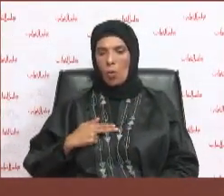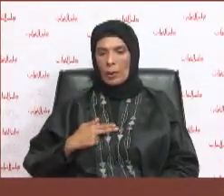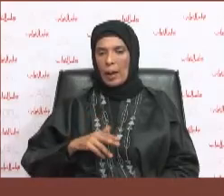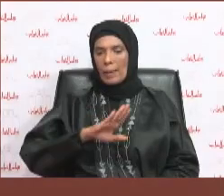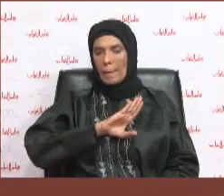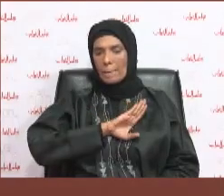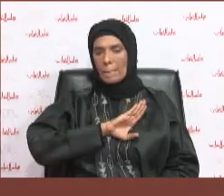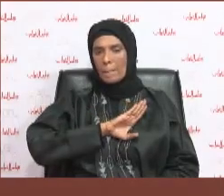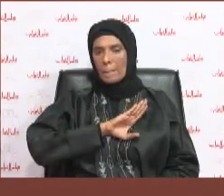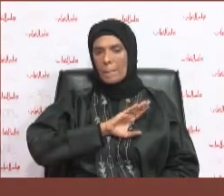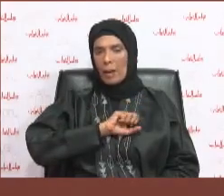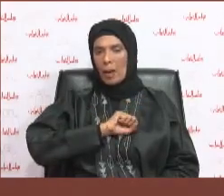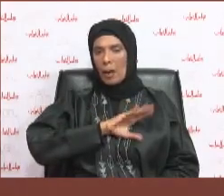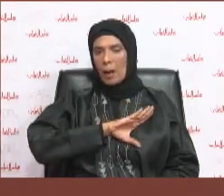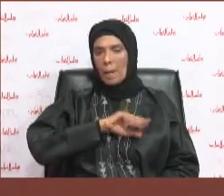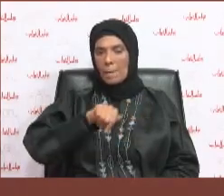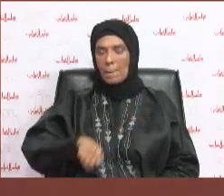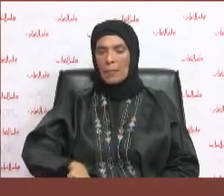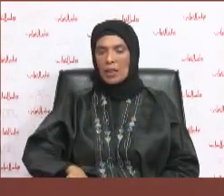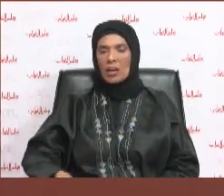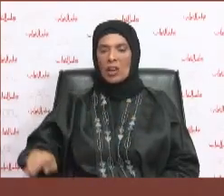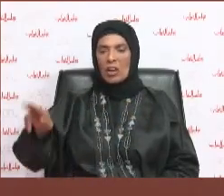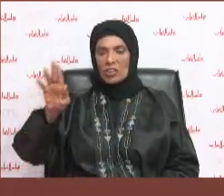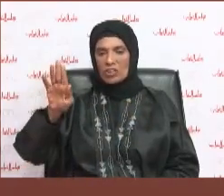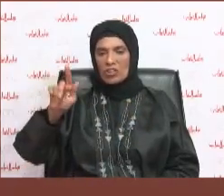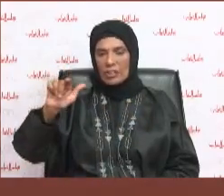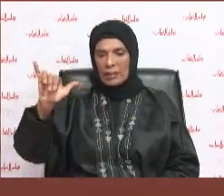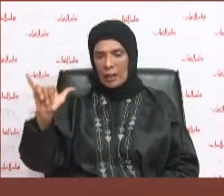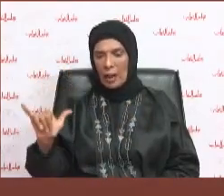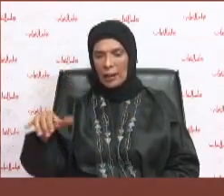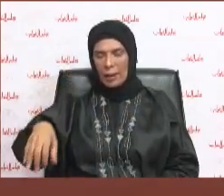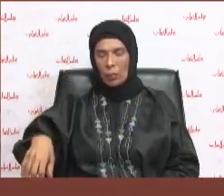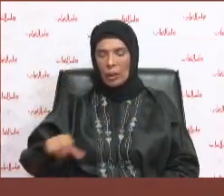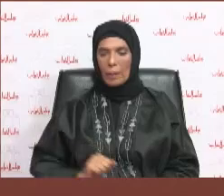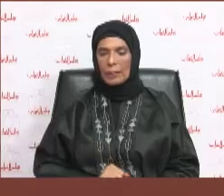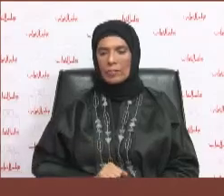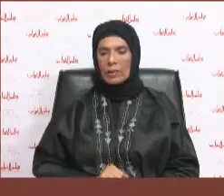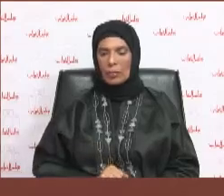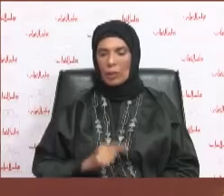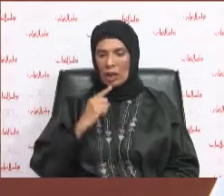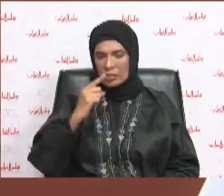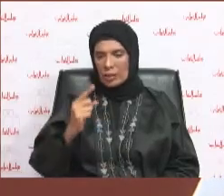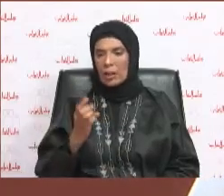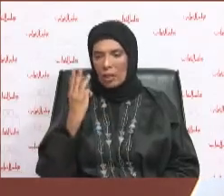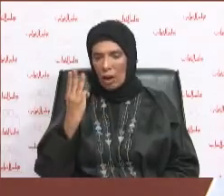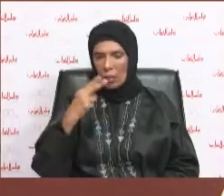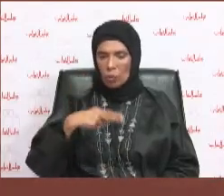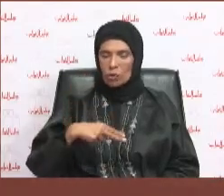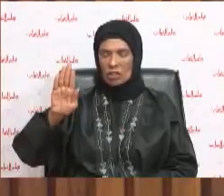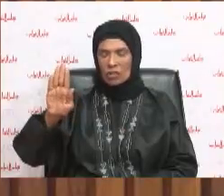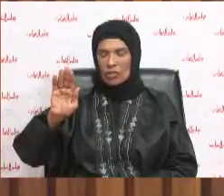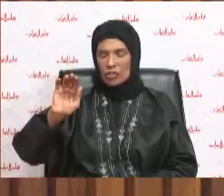جمهورية تشيلي المرافق للمرسوم رقم 69 لسنة 2023. شكرا معك.